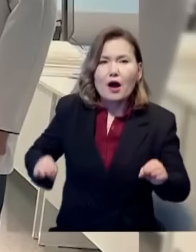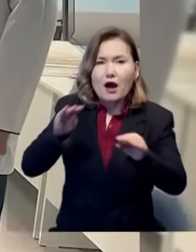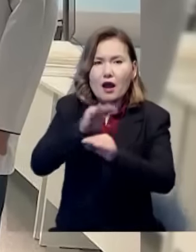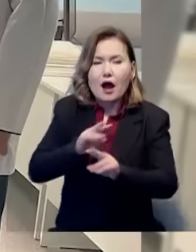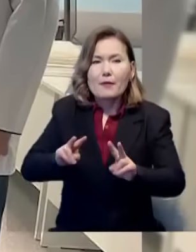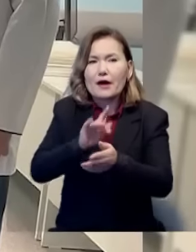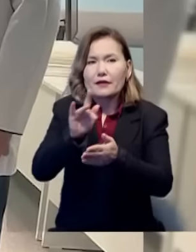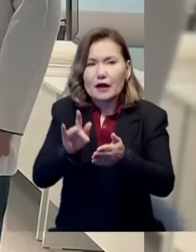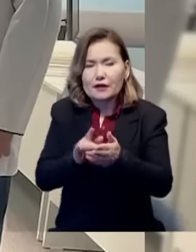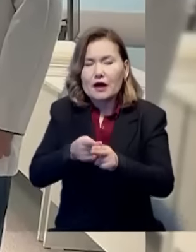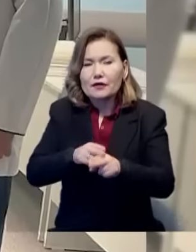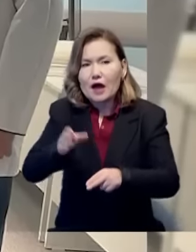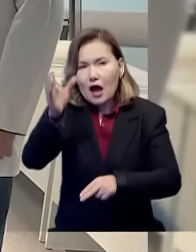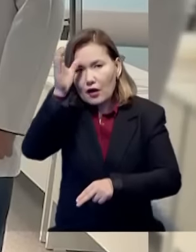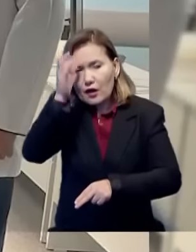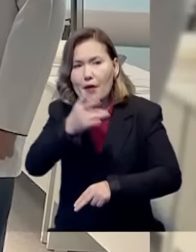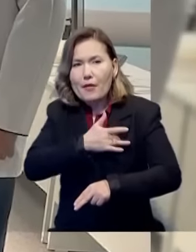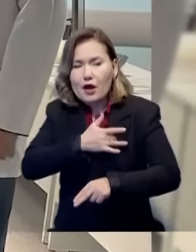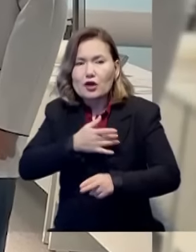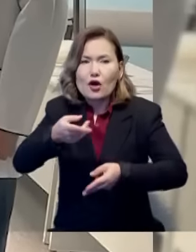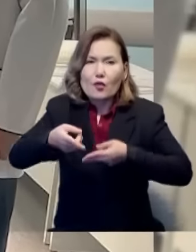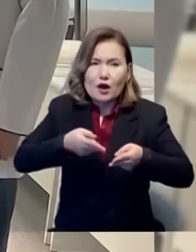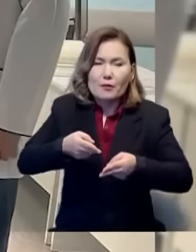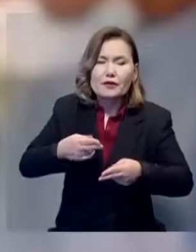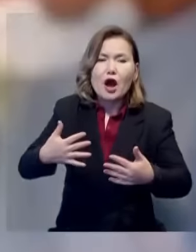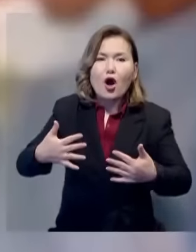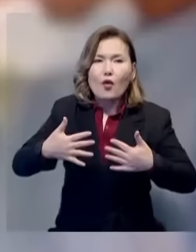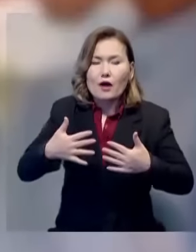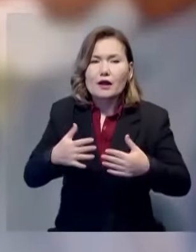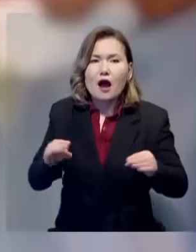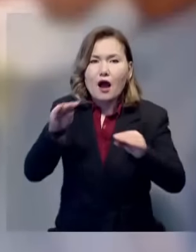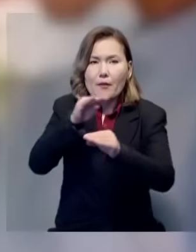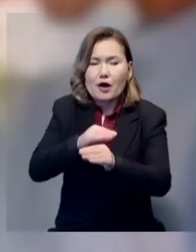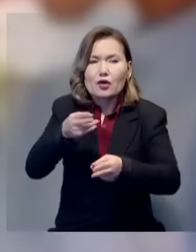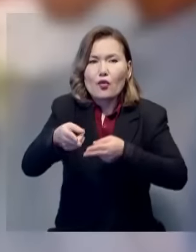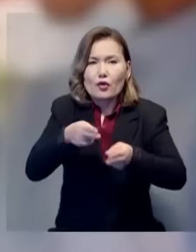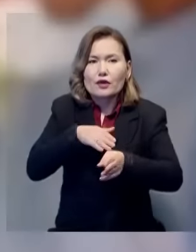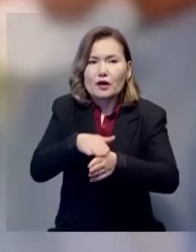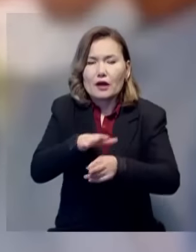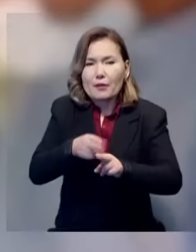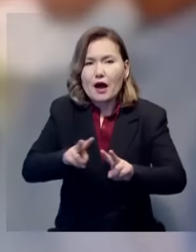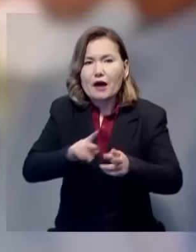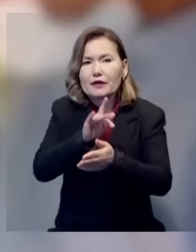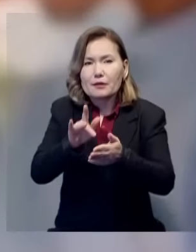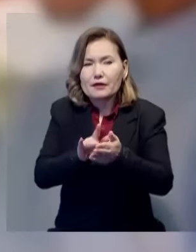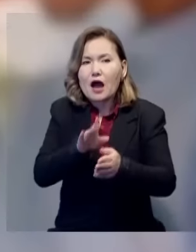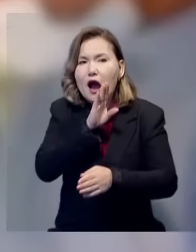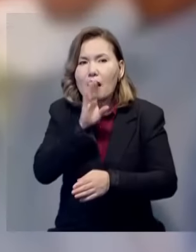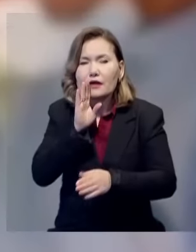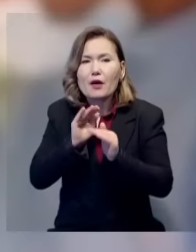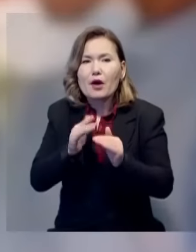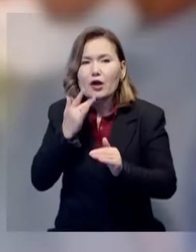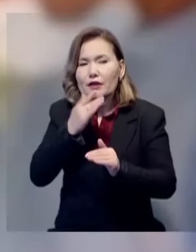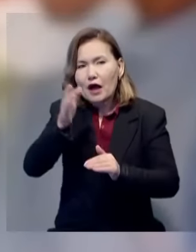ұлттық ғылыми кардиохирургиялық орталығында жүректі және өкпені алмастыру оталары жасалды. Сондай-ақ елордадағы ана мен бала